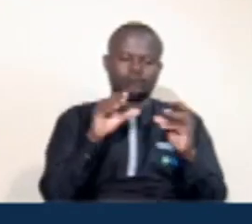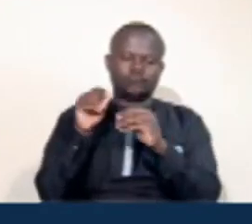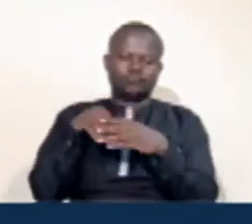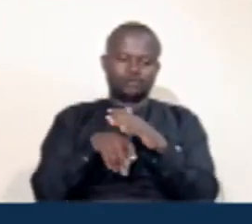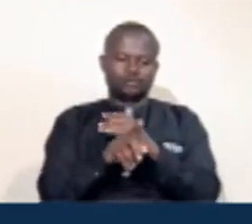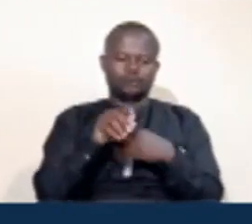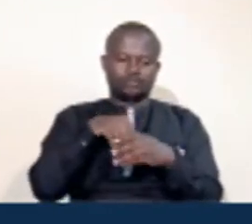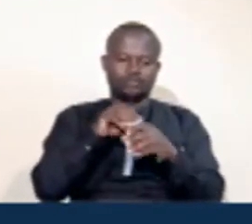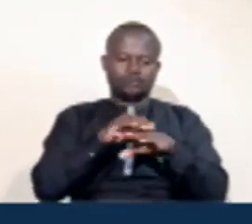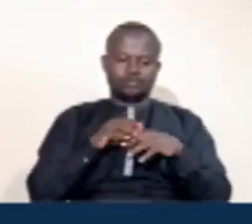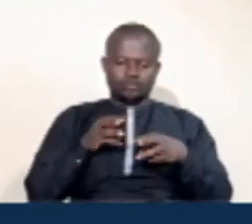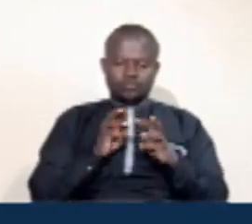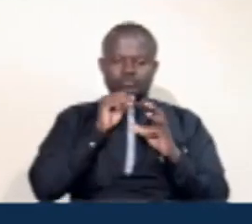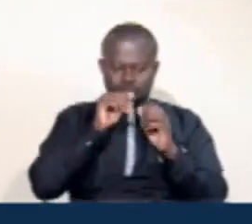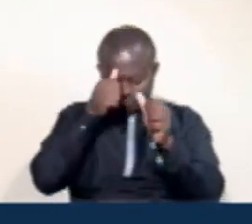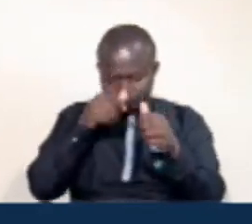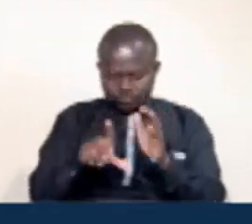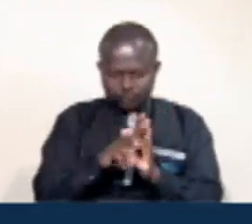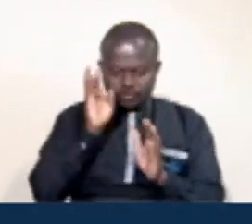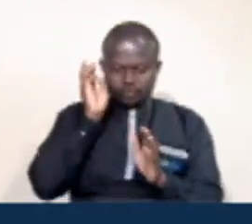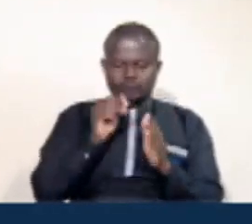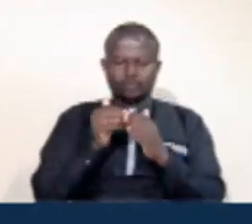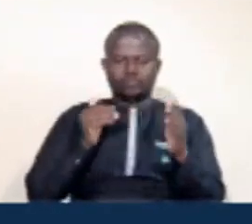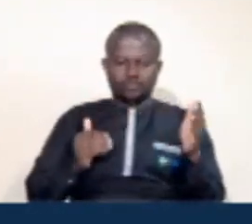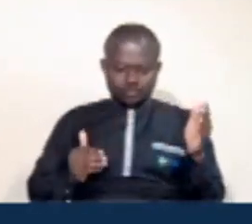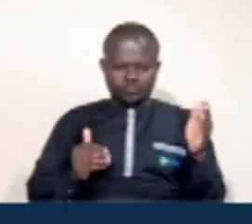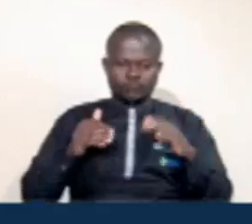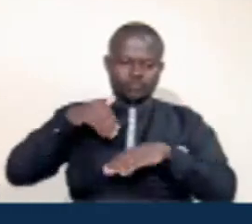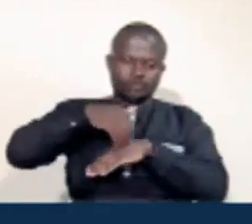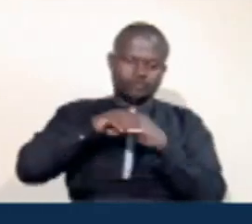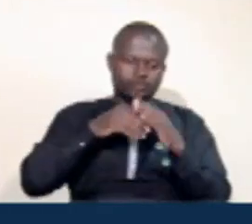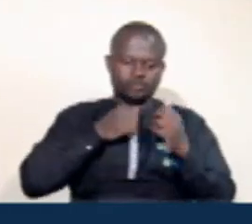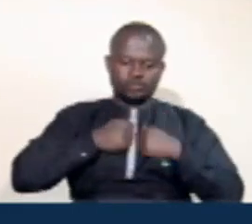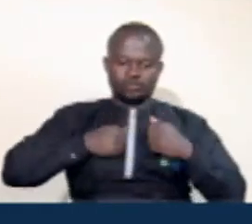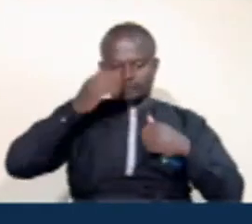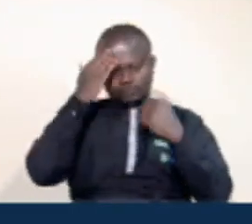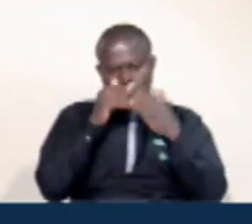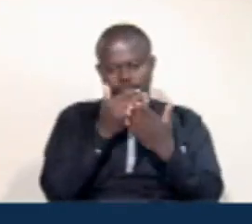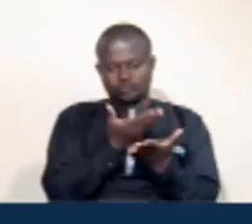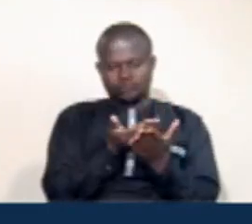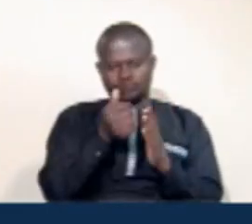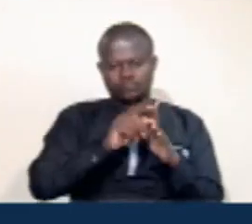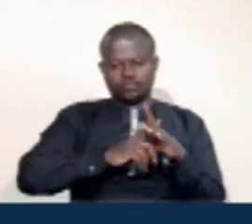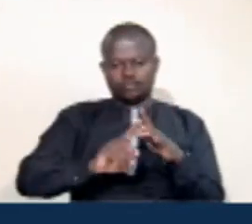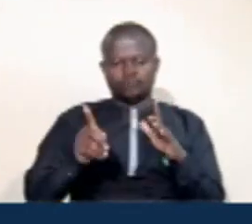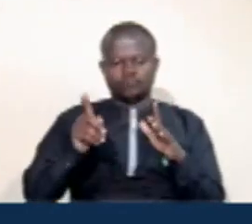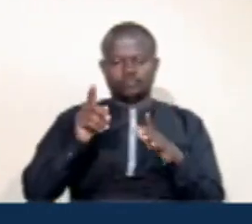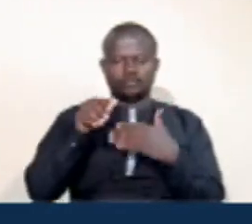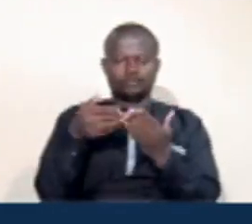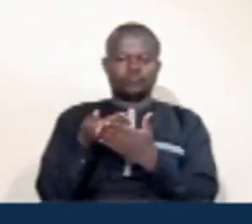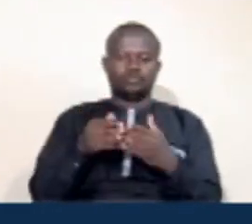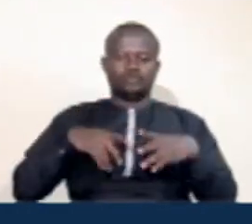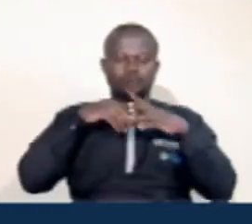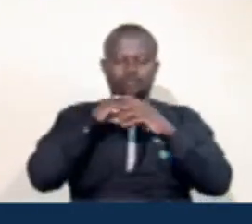mu Bwongereza mu buryo budakurikije amategeko bazajya babanza koherezwa mu Rwanda kugira ngo basabire ubuhungiro bwo kuba